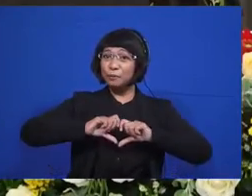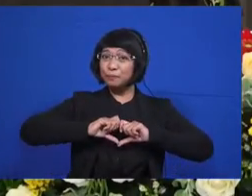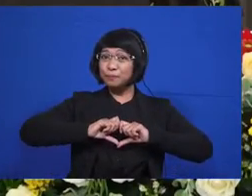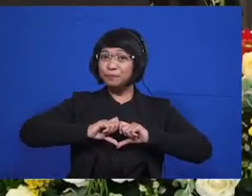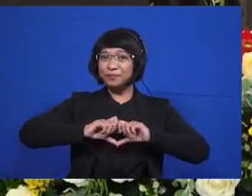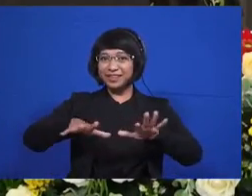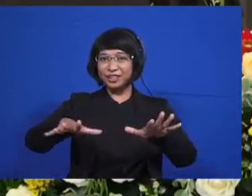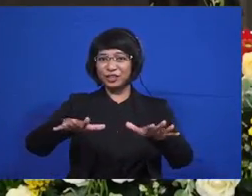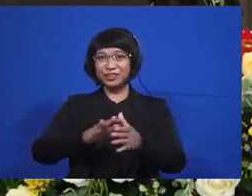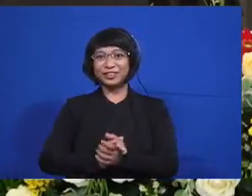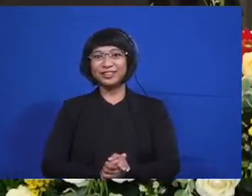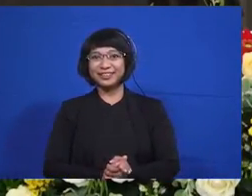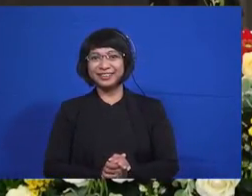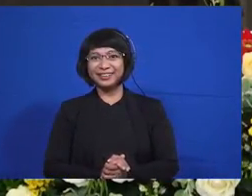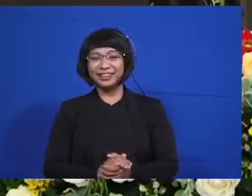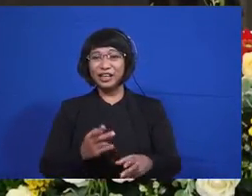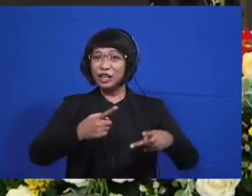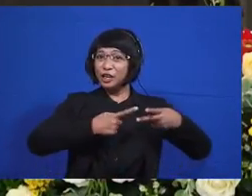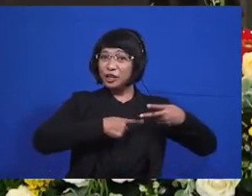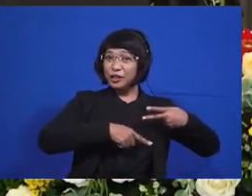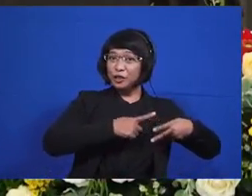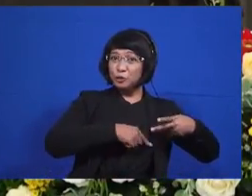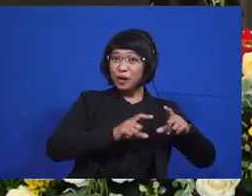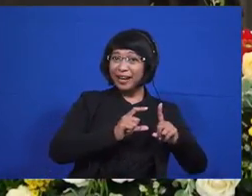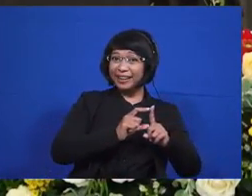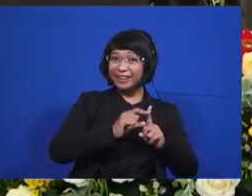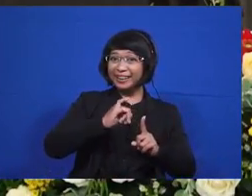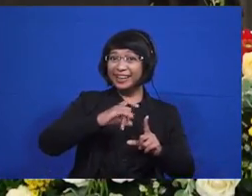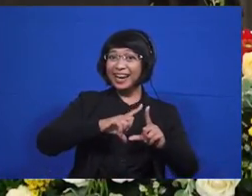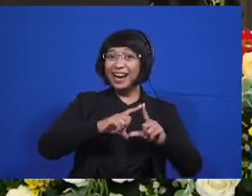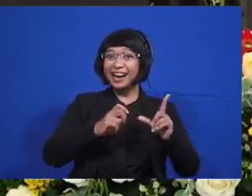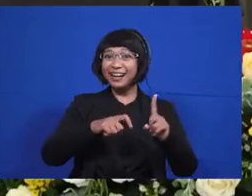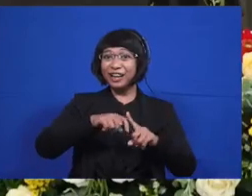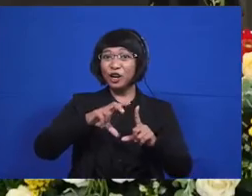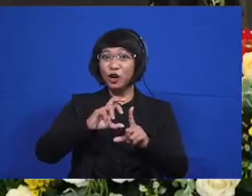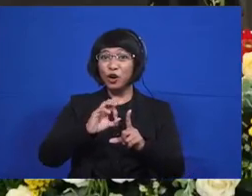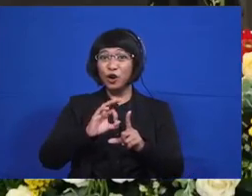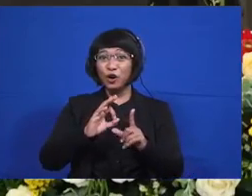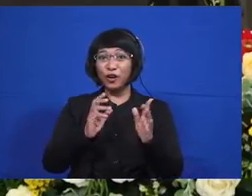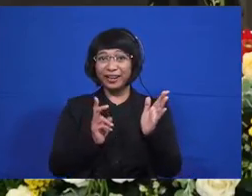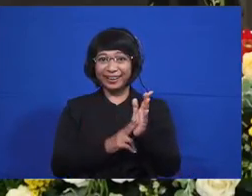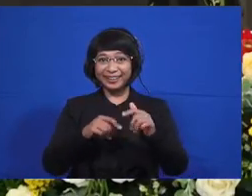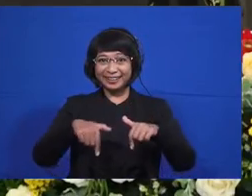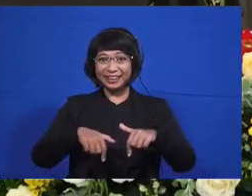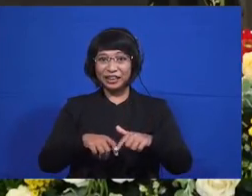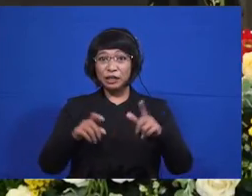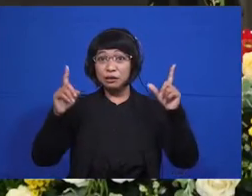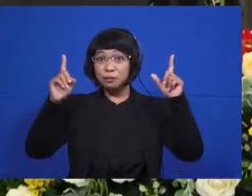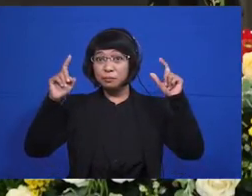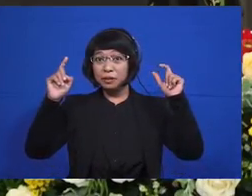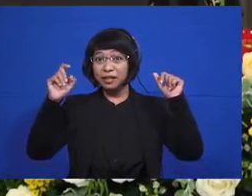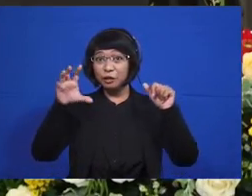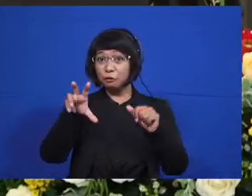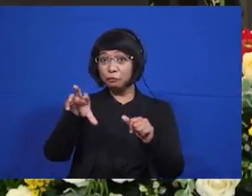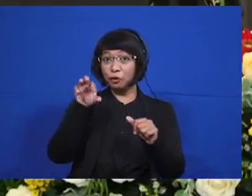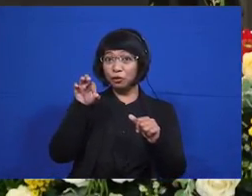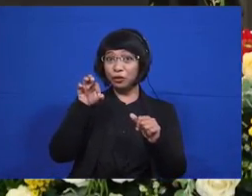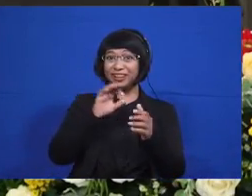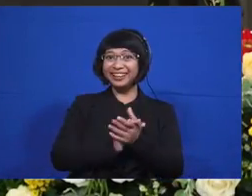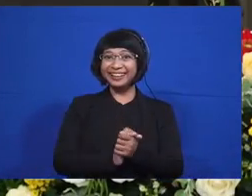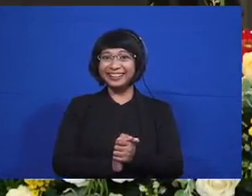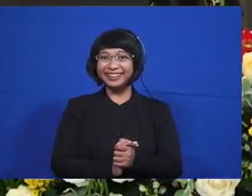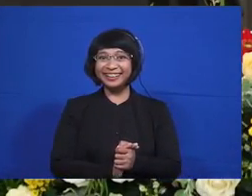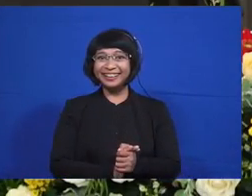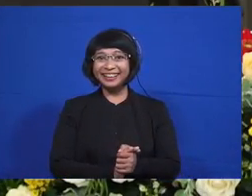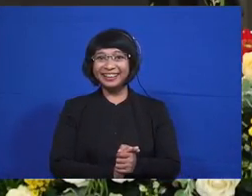kedua diakon kita ini memilih moto tabisan mereka sangat bagus sekali,